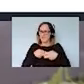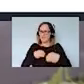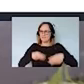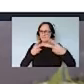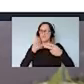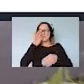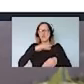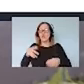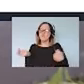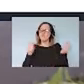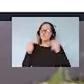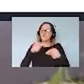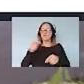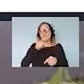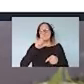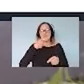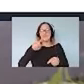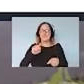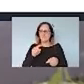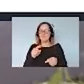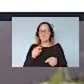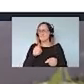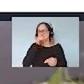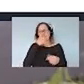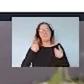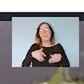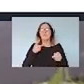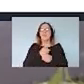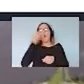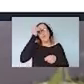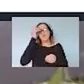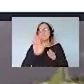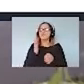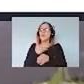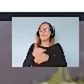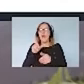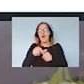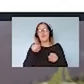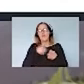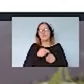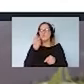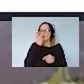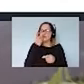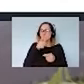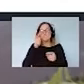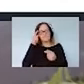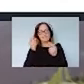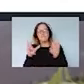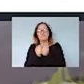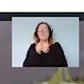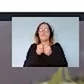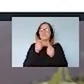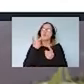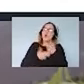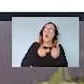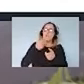które przychodzą na zajęcia cyfrowe do CDT-u, nie chcą tylko się uczyć przedmiotowo, one naprawdę szukają inspiracji do tego, co mogłyby